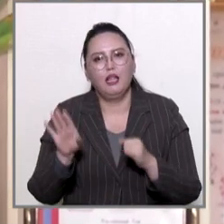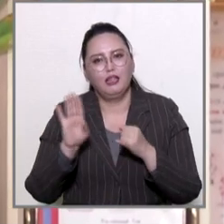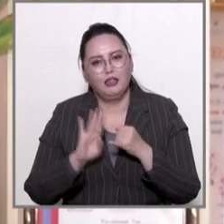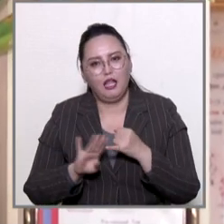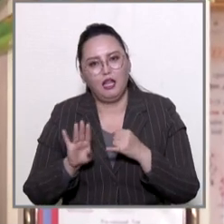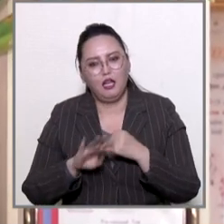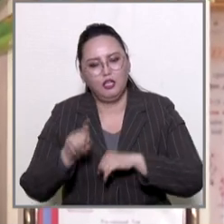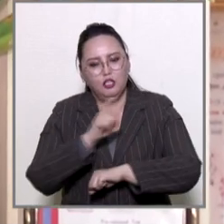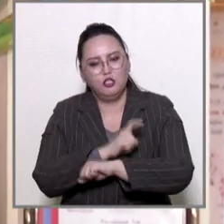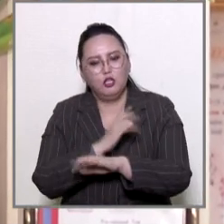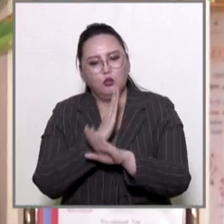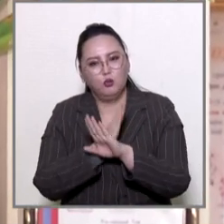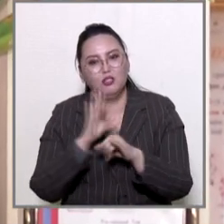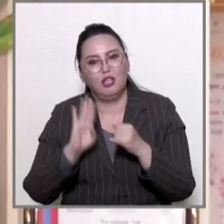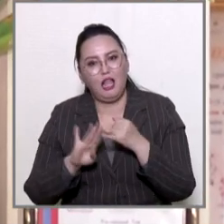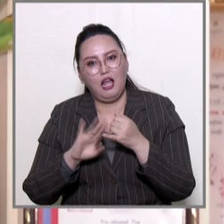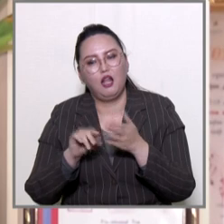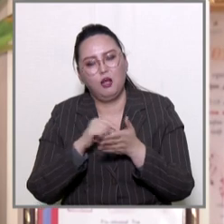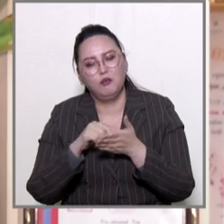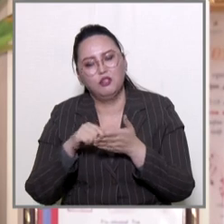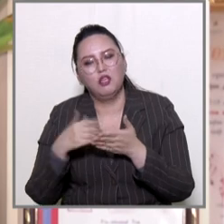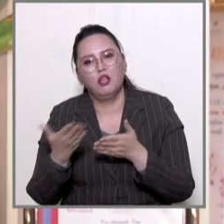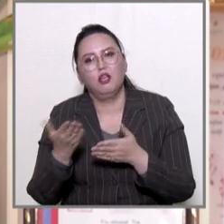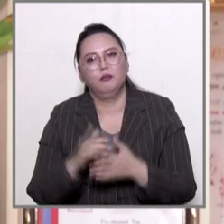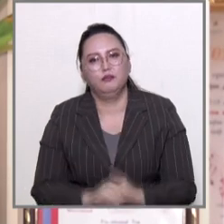дараа гүйцээж ихийг тавханд анхааруулъя.